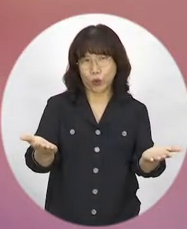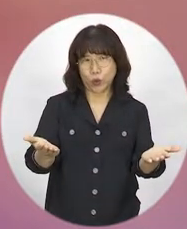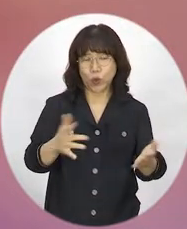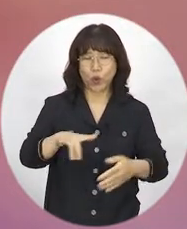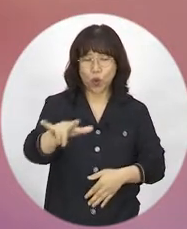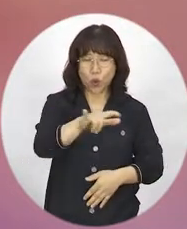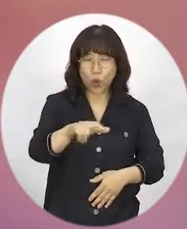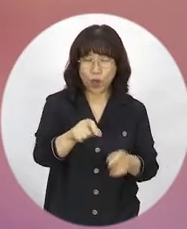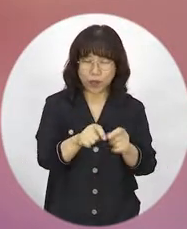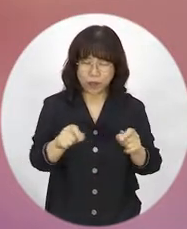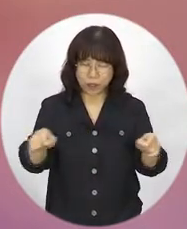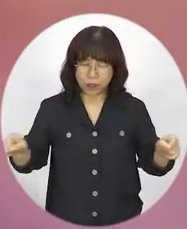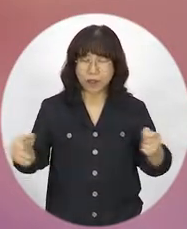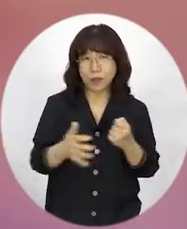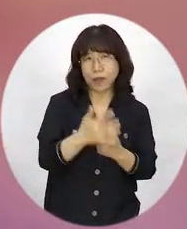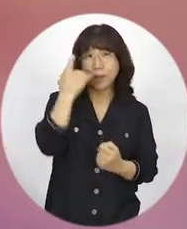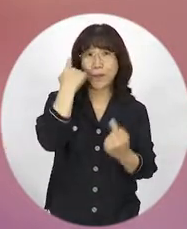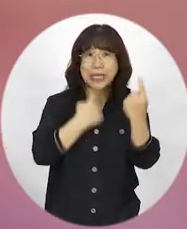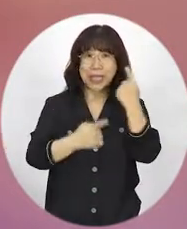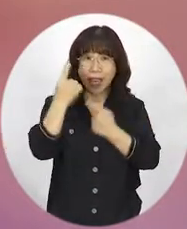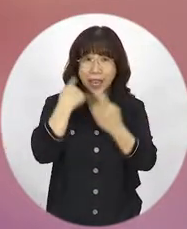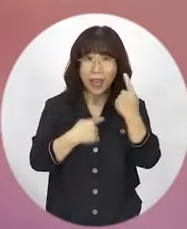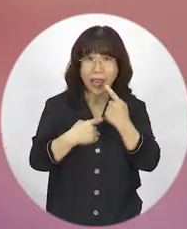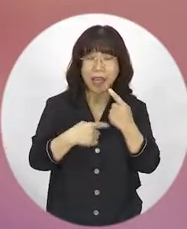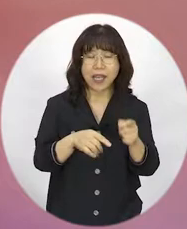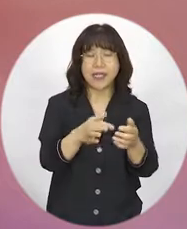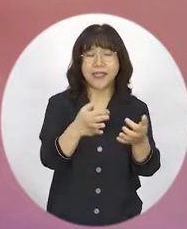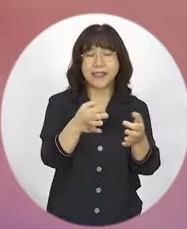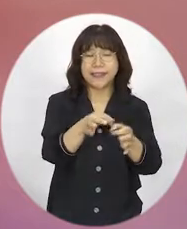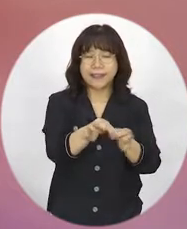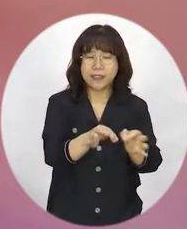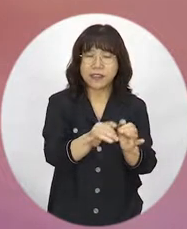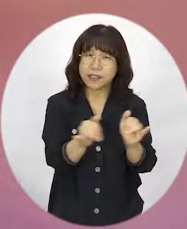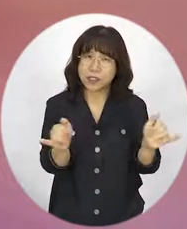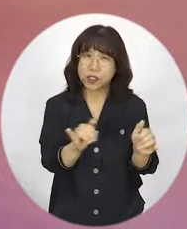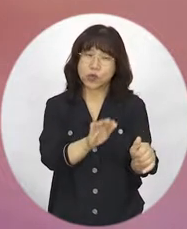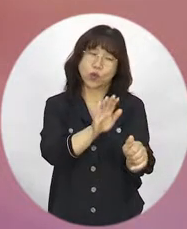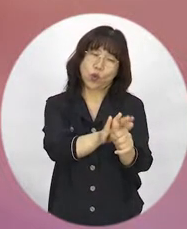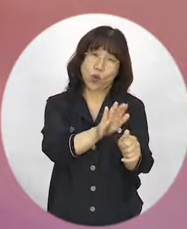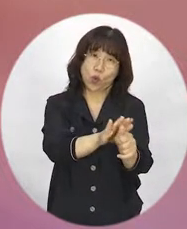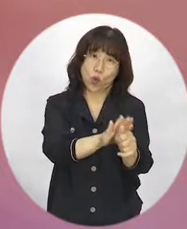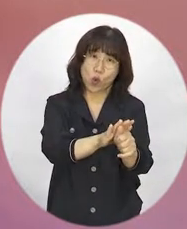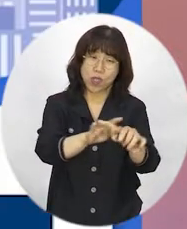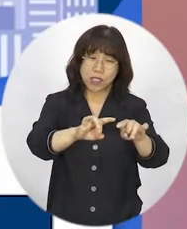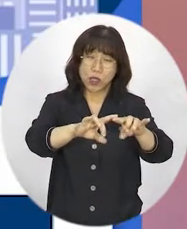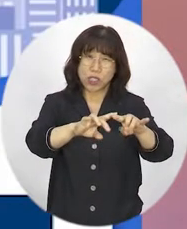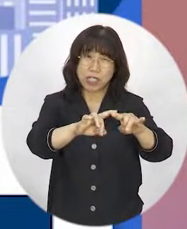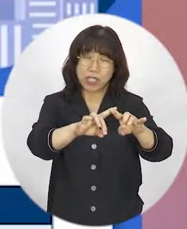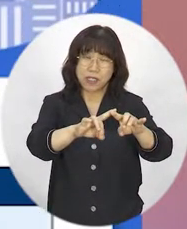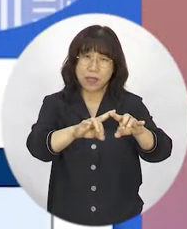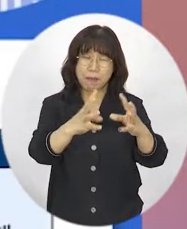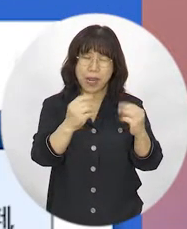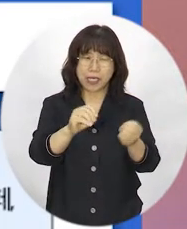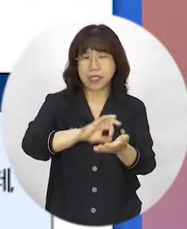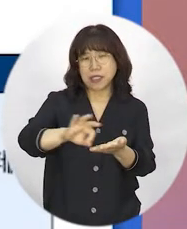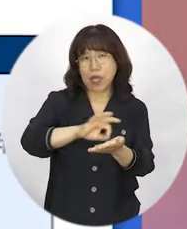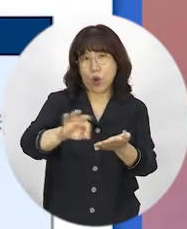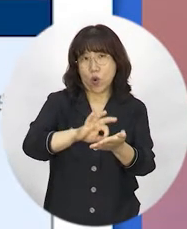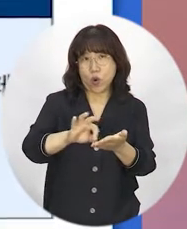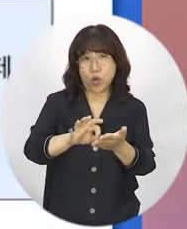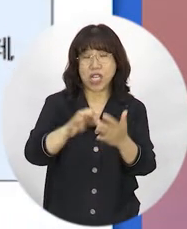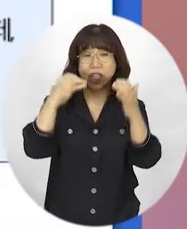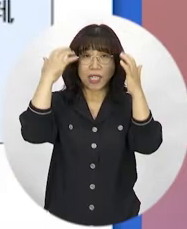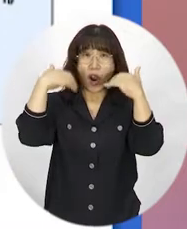전기 안전점검은 코로나19 장기화로 피해를 입은 소상공인의 안정적인 일상 회복을 돕고 전기 사용이